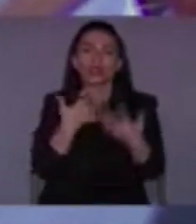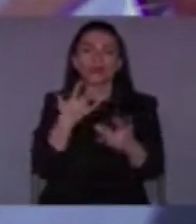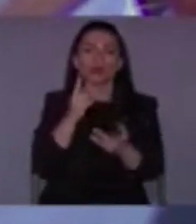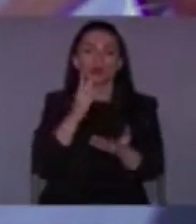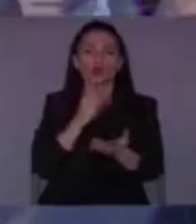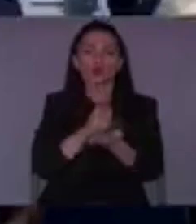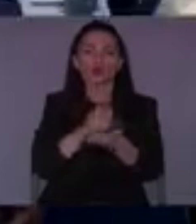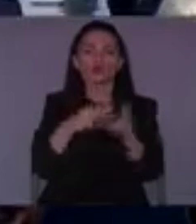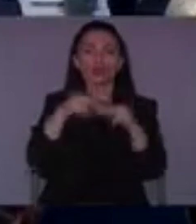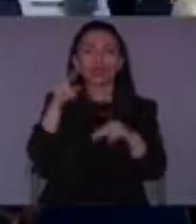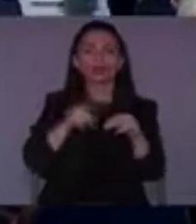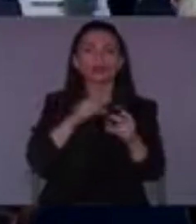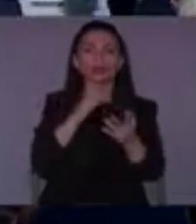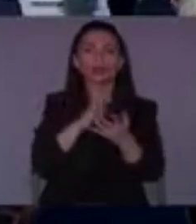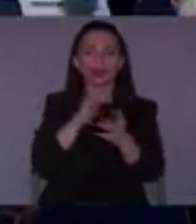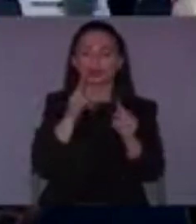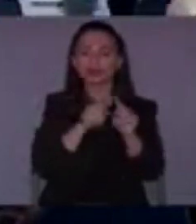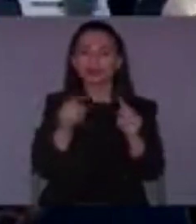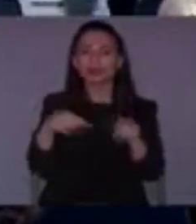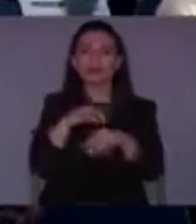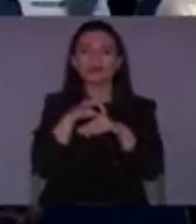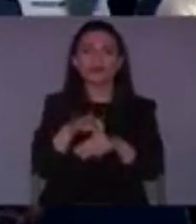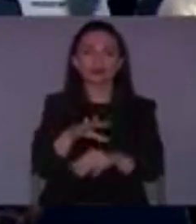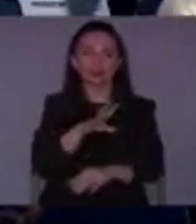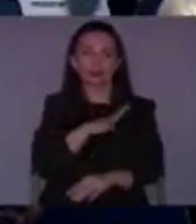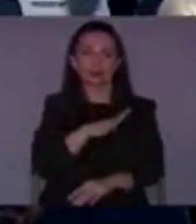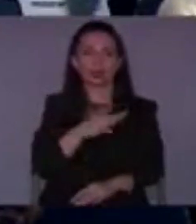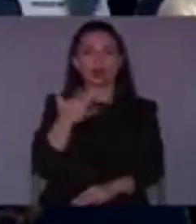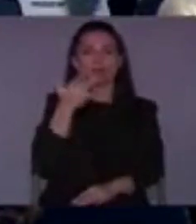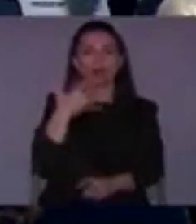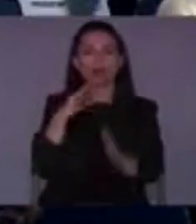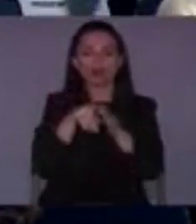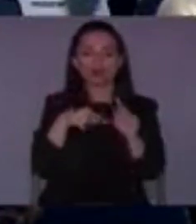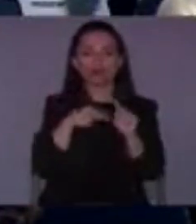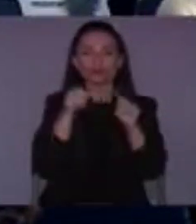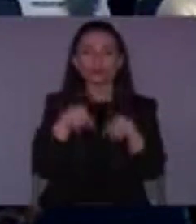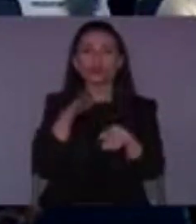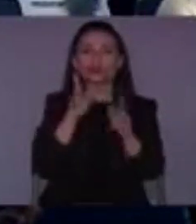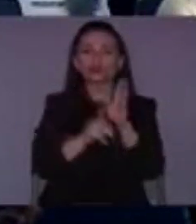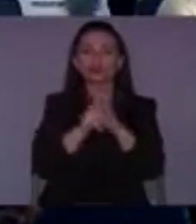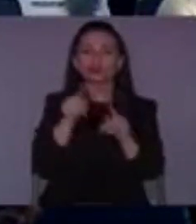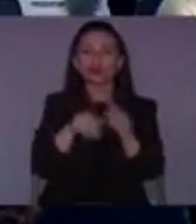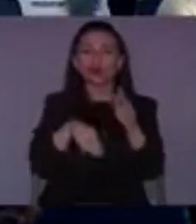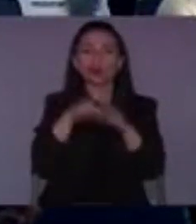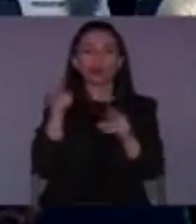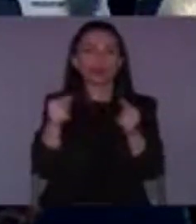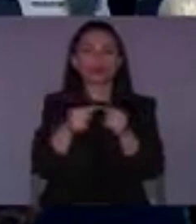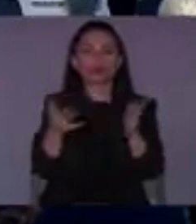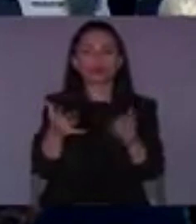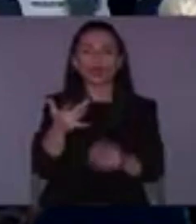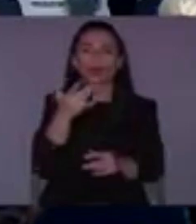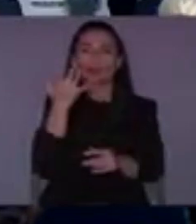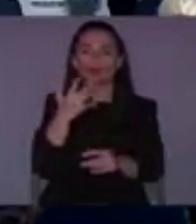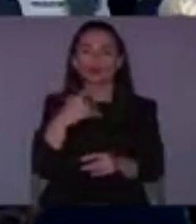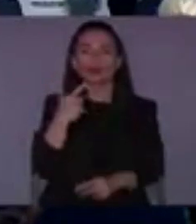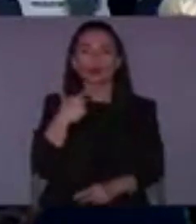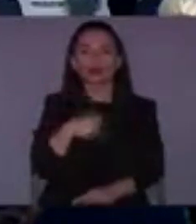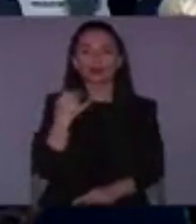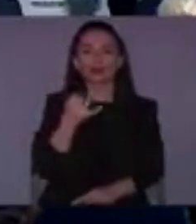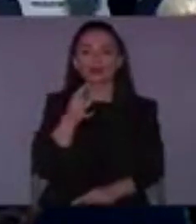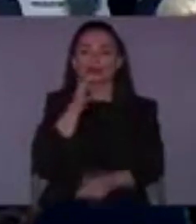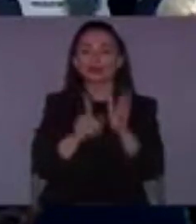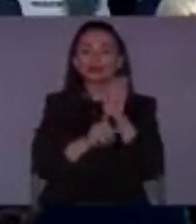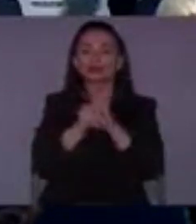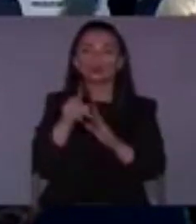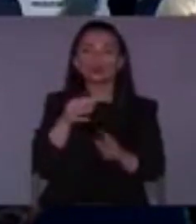და განწყობა, რაც ეს წლებია ვატარე. პოლიტიკაში მოსვლის წუთიდან, უფრო ზუსტად, პოლიტიკით დაინტერესების წუთიდან,